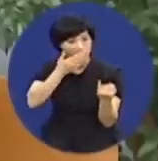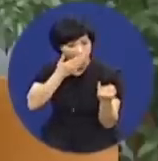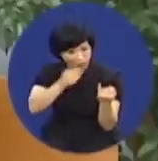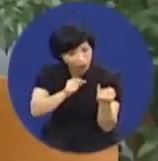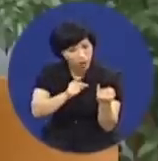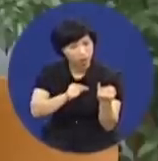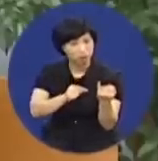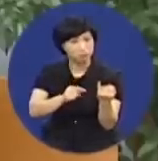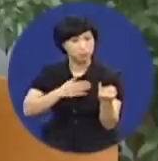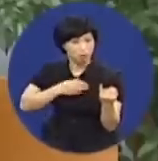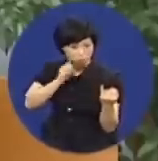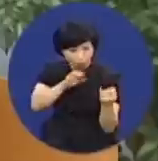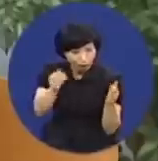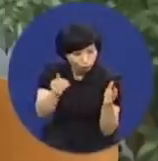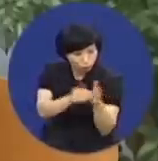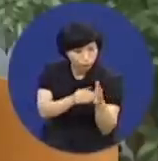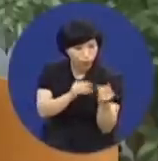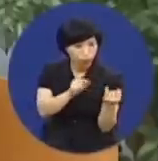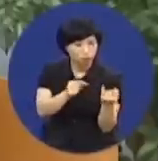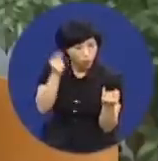言ったではないか。